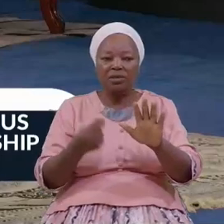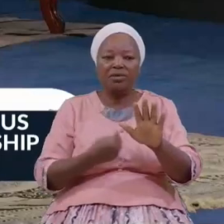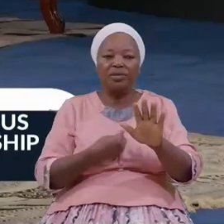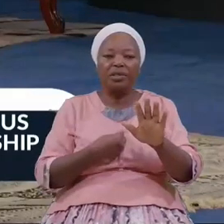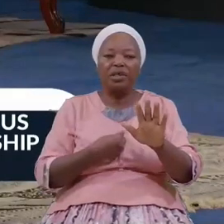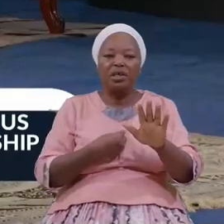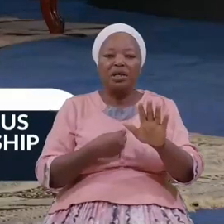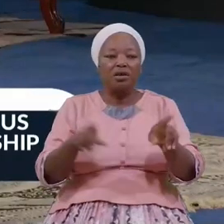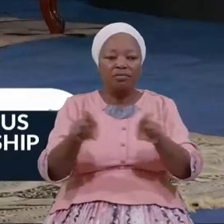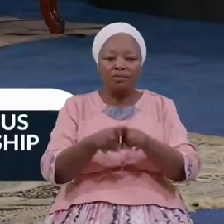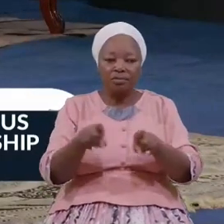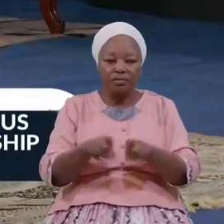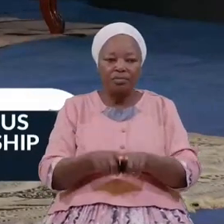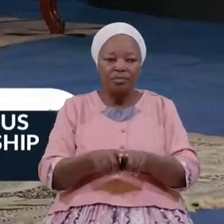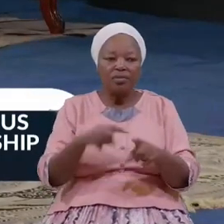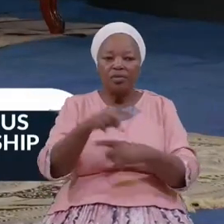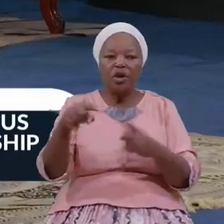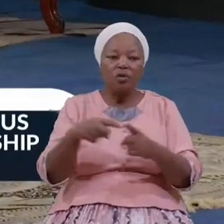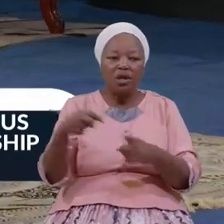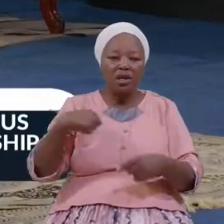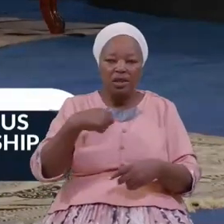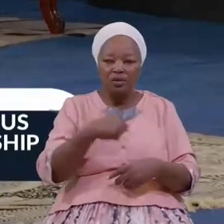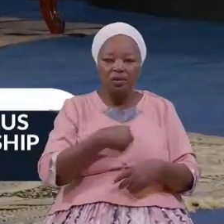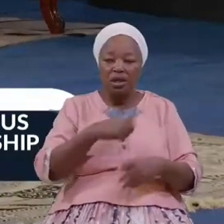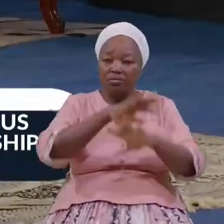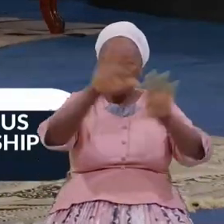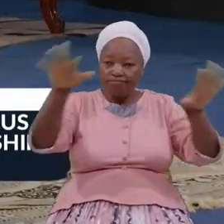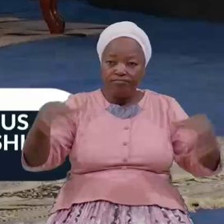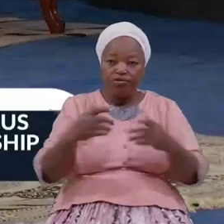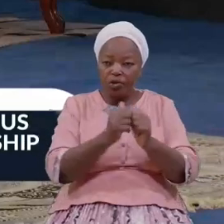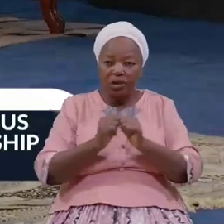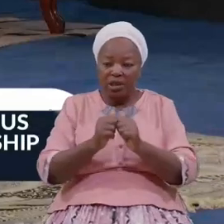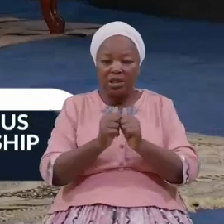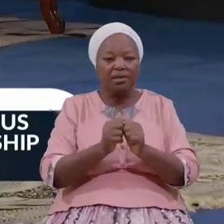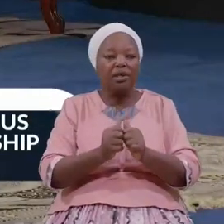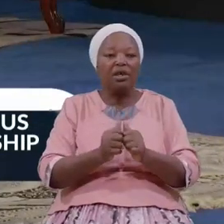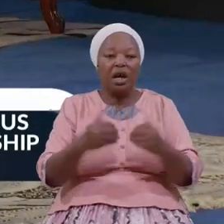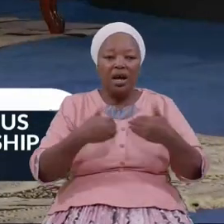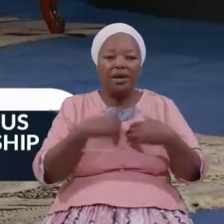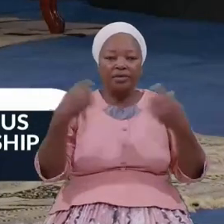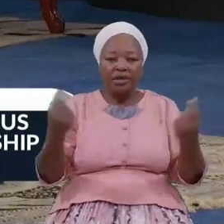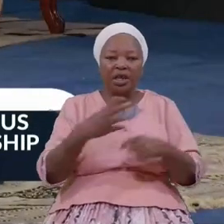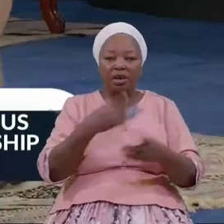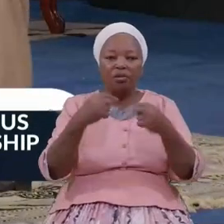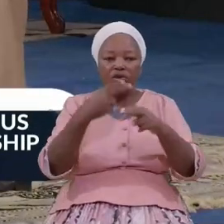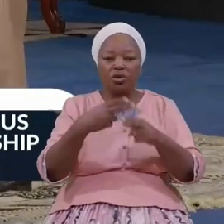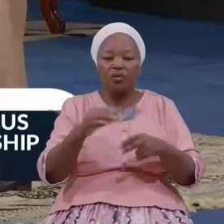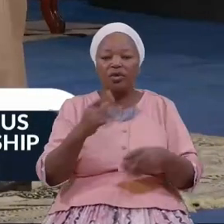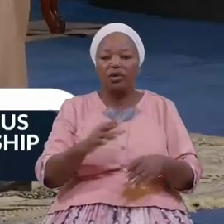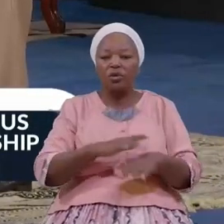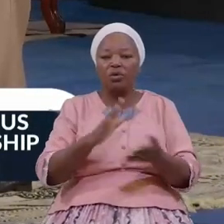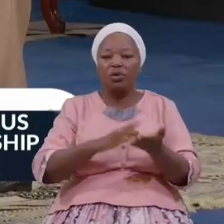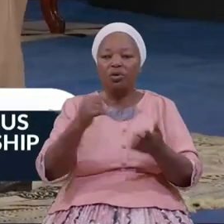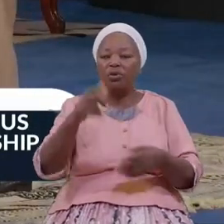« Nous qui étions, nous tous, sans exception, tous ont péché et sont privés de la gloire de